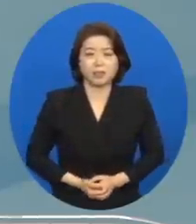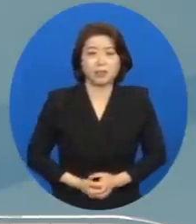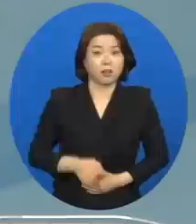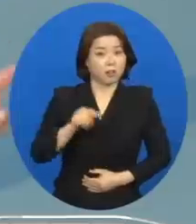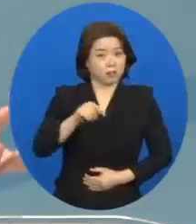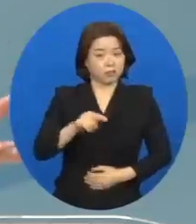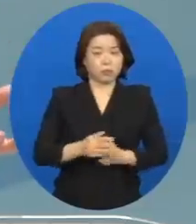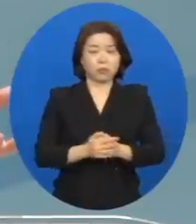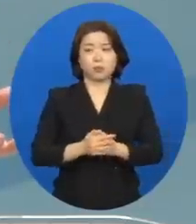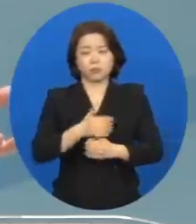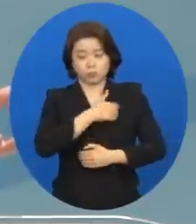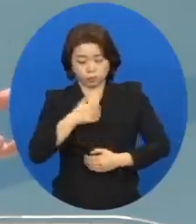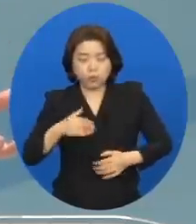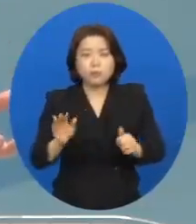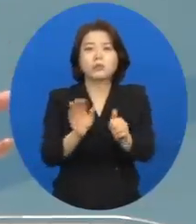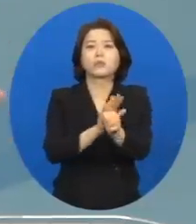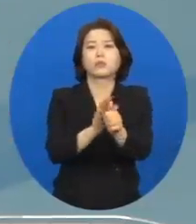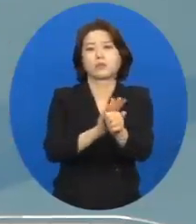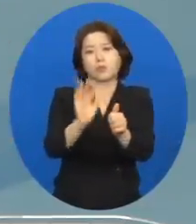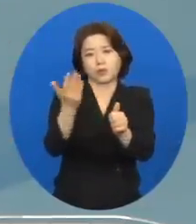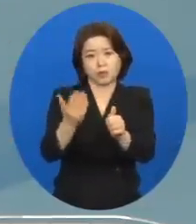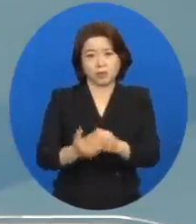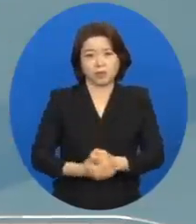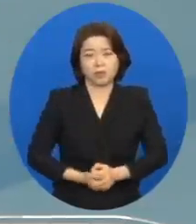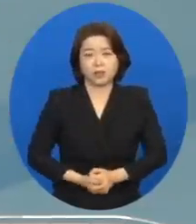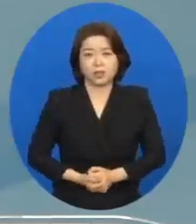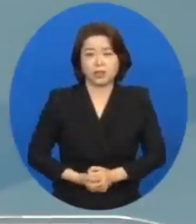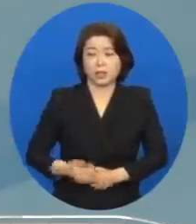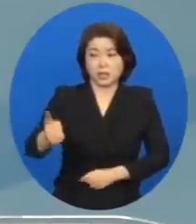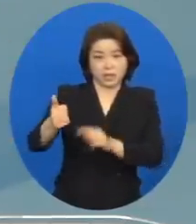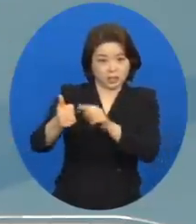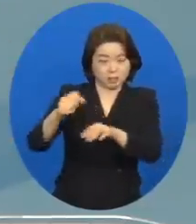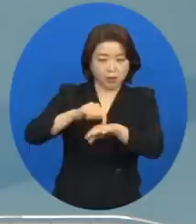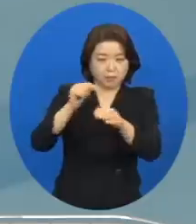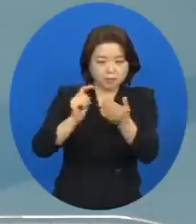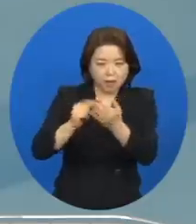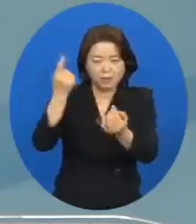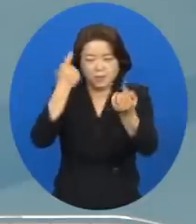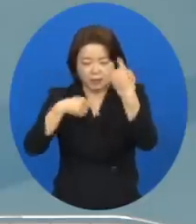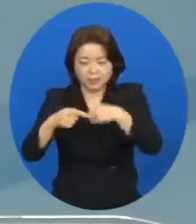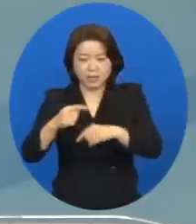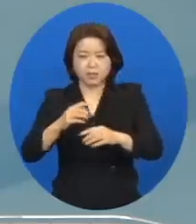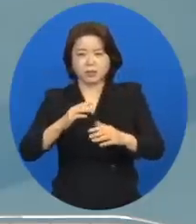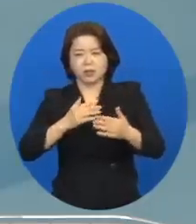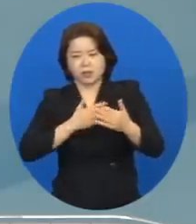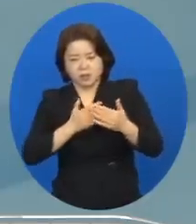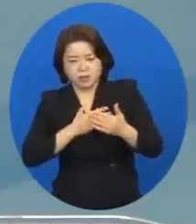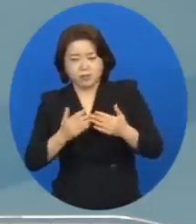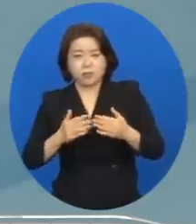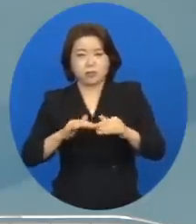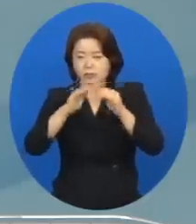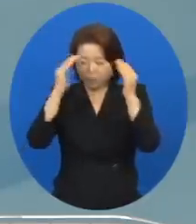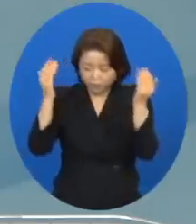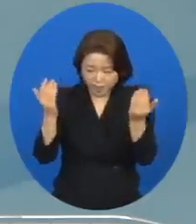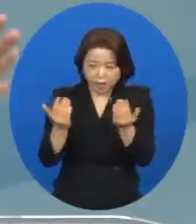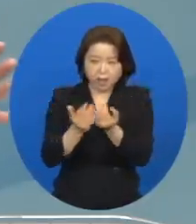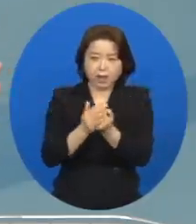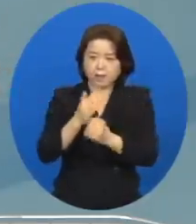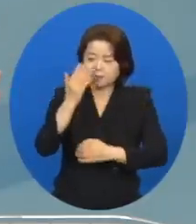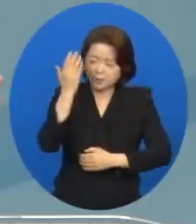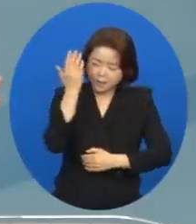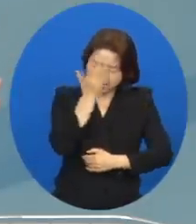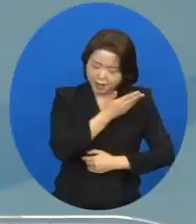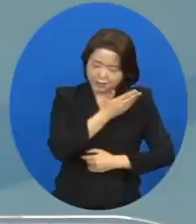그것으로 위로가 됐대요. 그 분의 마음의 상처와 두려움 다